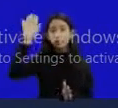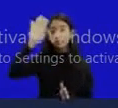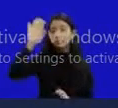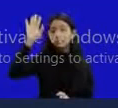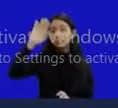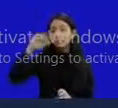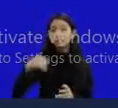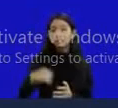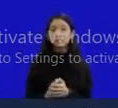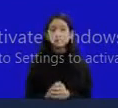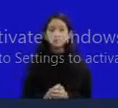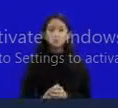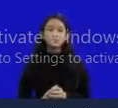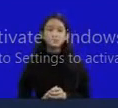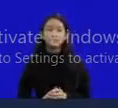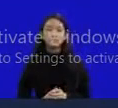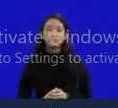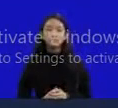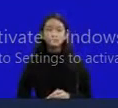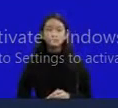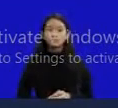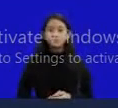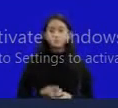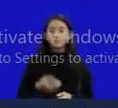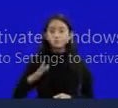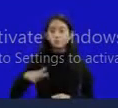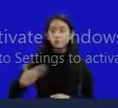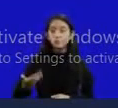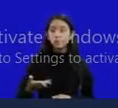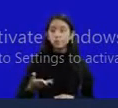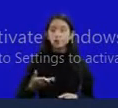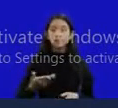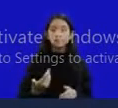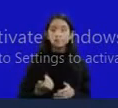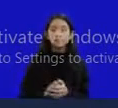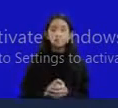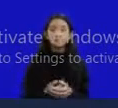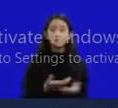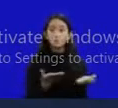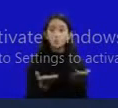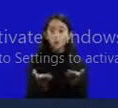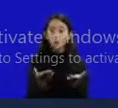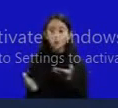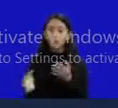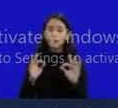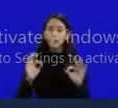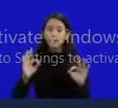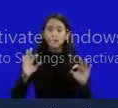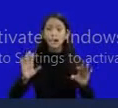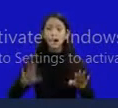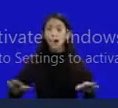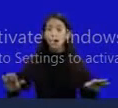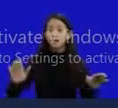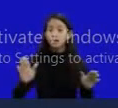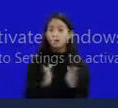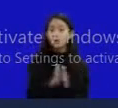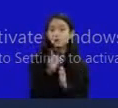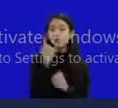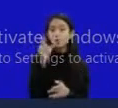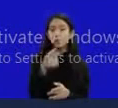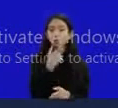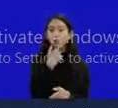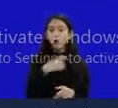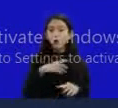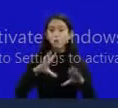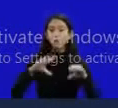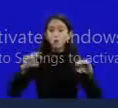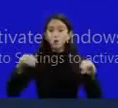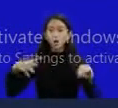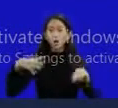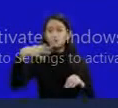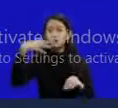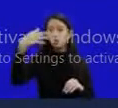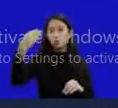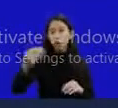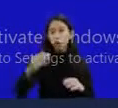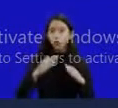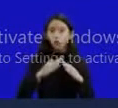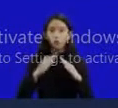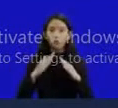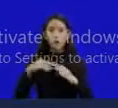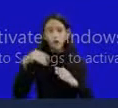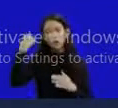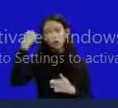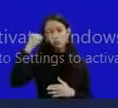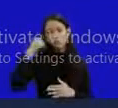peserta didik dan kebutuhan layanan pendidikan bagi anak dan orangtua wali-nya yang bekerja diluar rumah yang harus bekerja di luar rumah